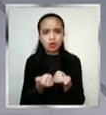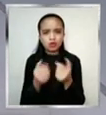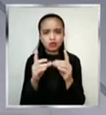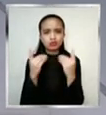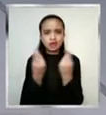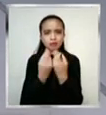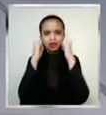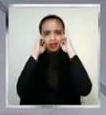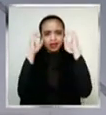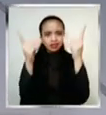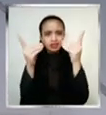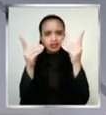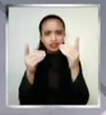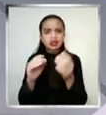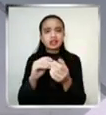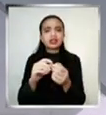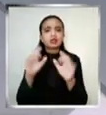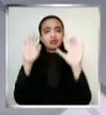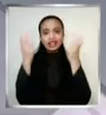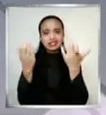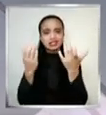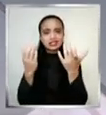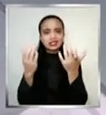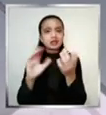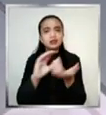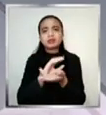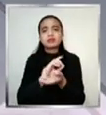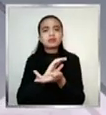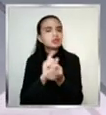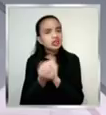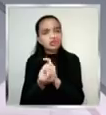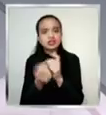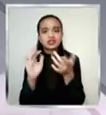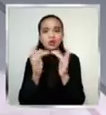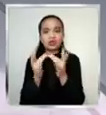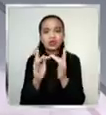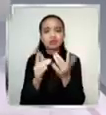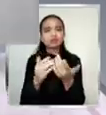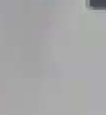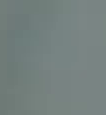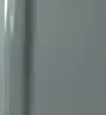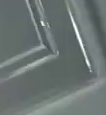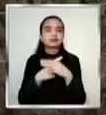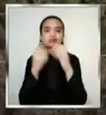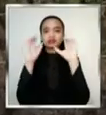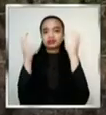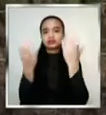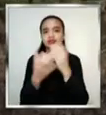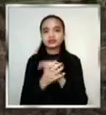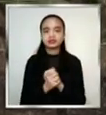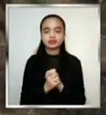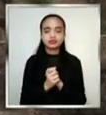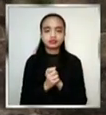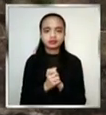DepEd na gawing online ang klase sa darating na pasukan? Nakatutok si Marisol Abdurraman.